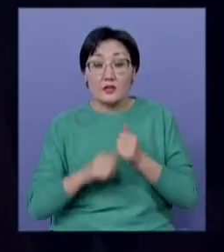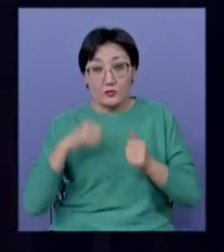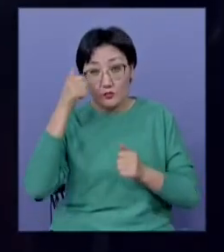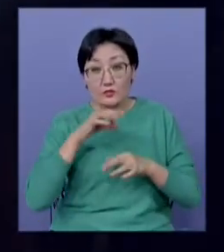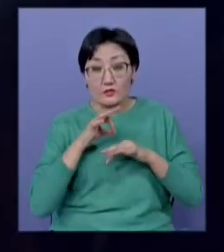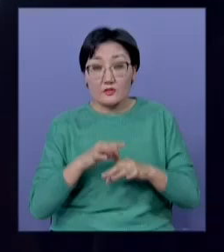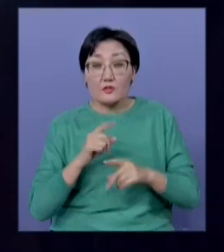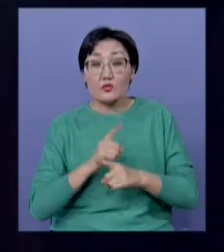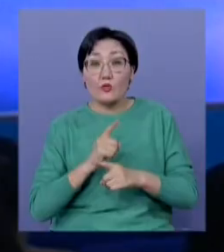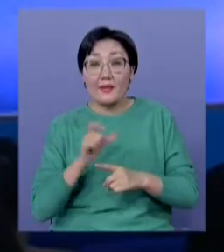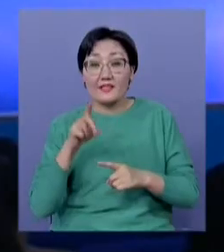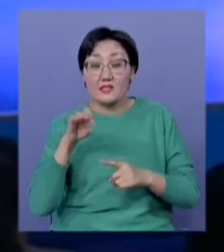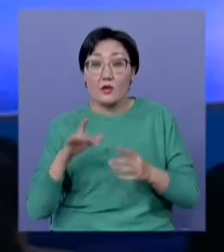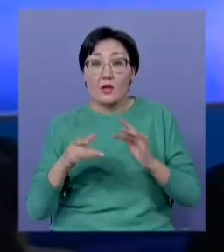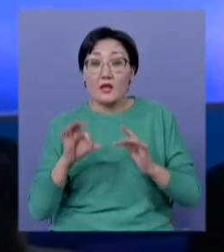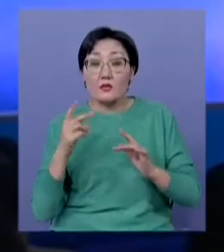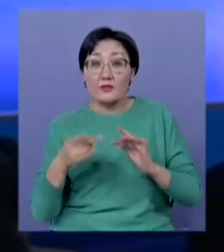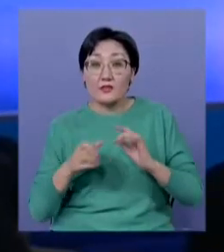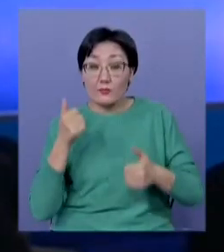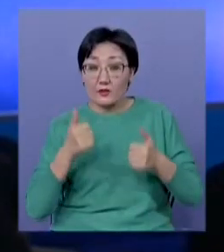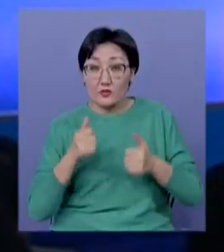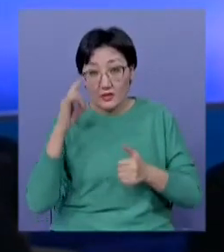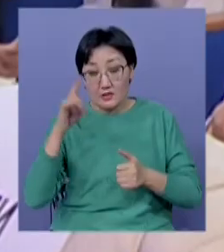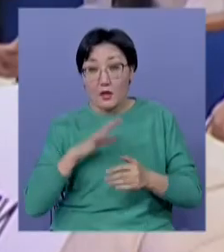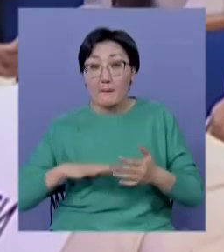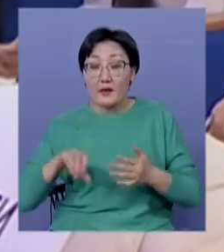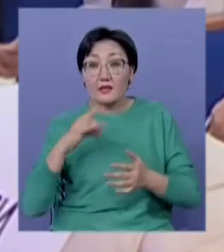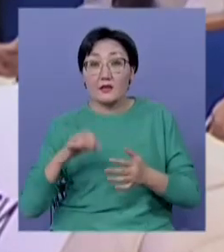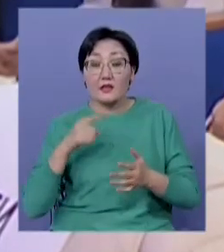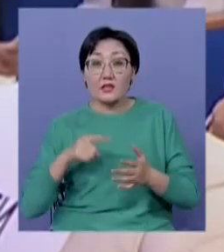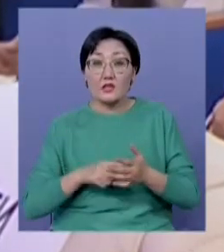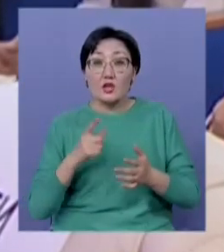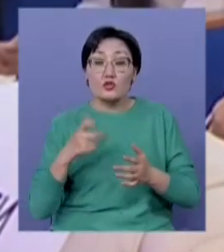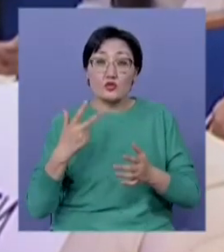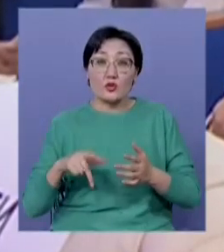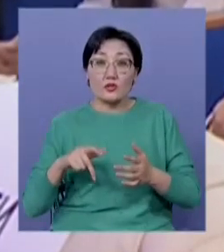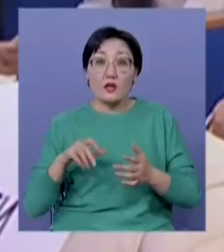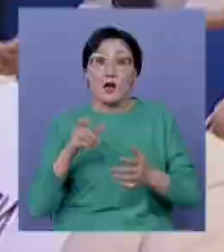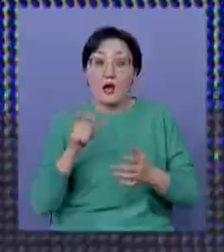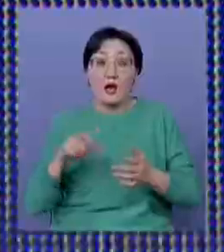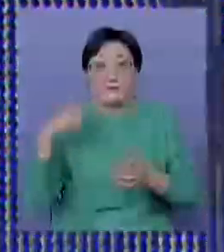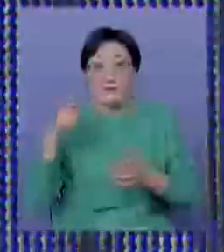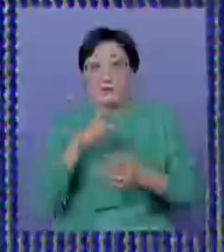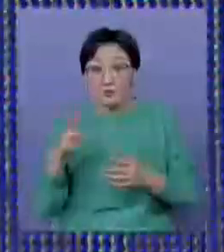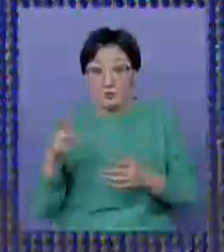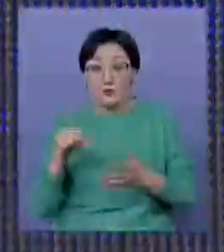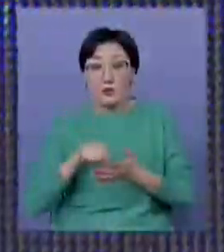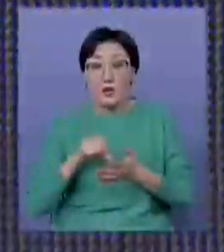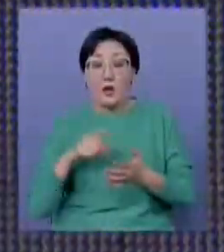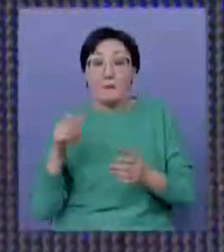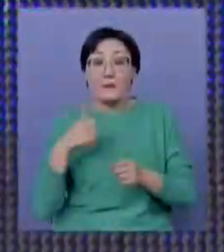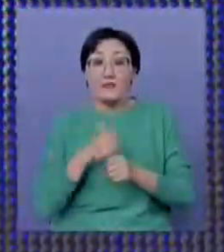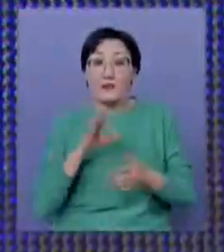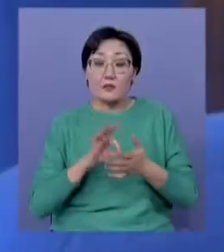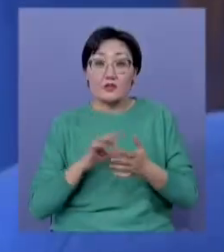өткізілетін «Стоп экстремизм» әлеуметтік байқауына Қазақстанның барлық қалаларынан 130 авторлық бейнероликтер келіп түскен. Байқаудың басты мақсаты